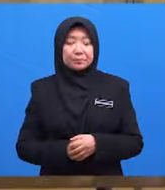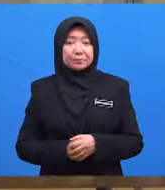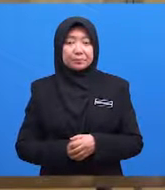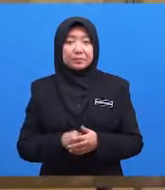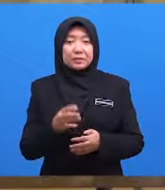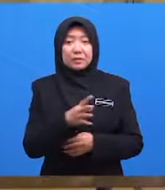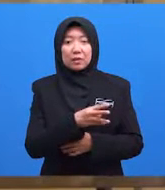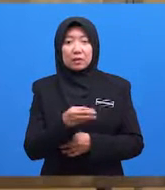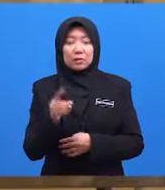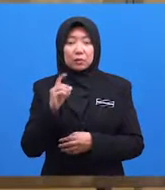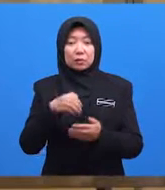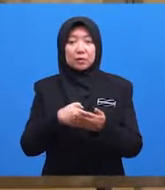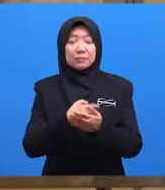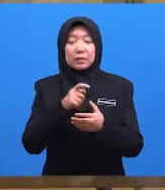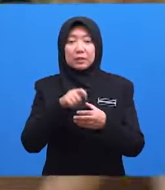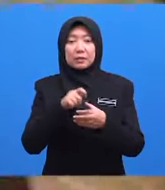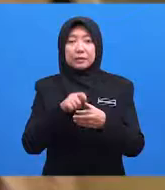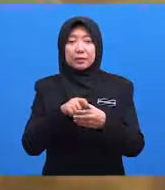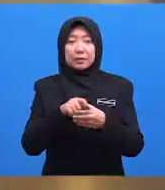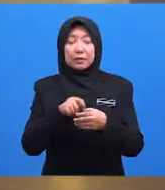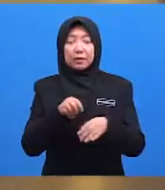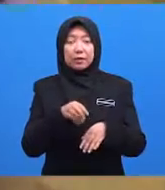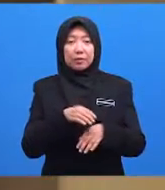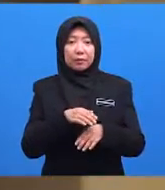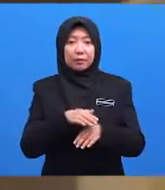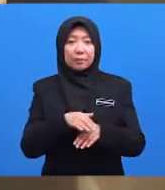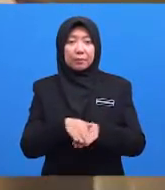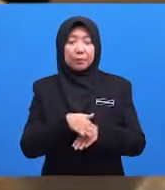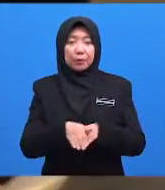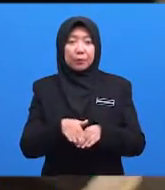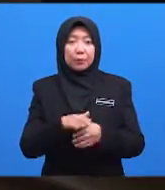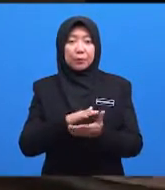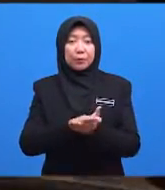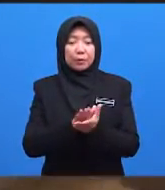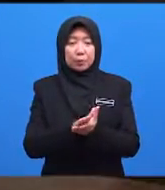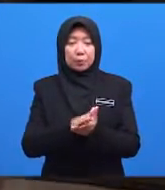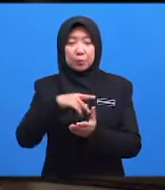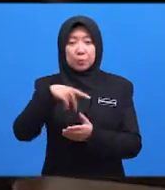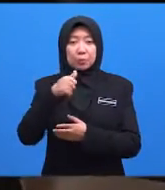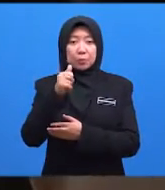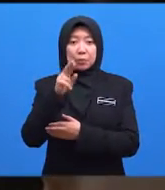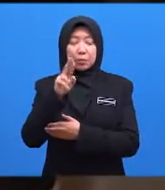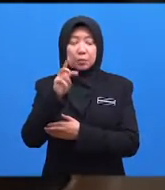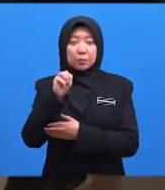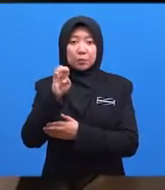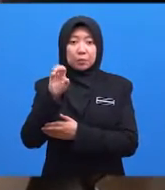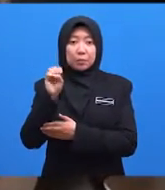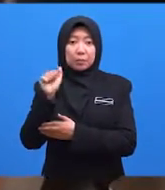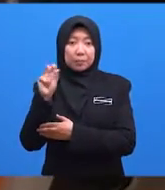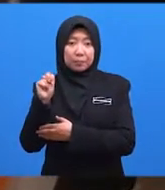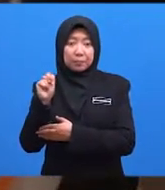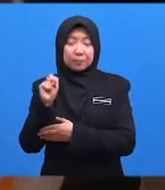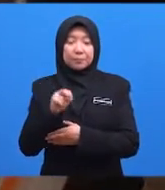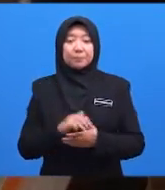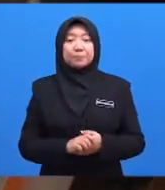Dan 1 camca teh keju parmesan parut. Keju parmesan ini juga telah cikgu sukat sebanyak